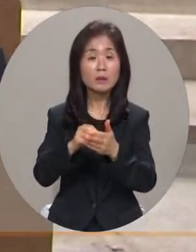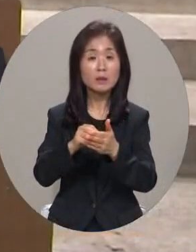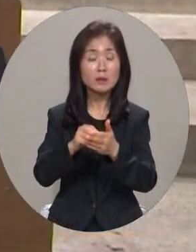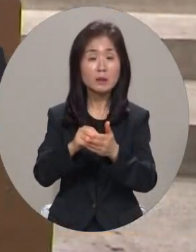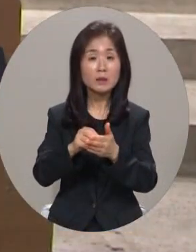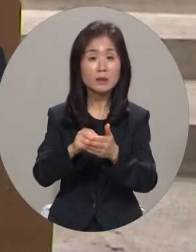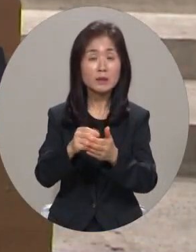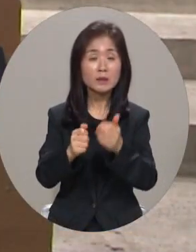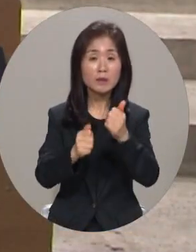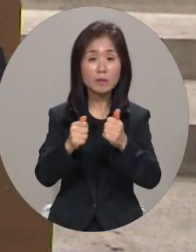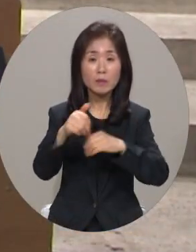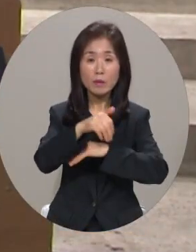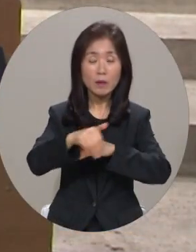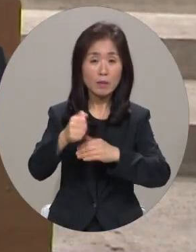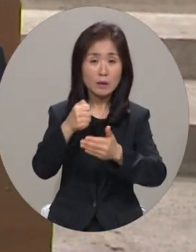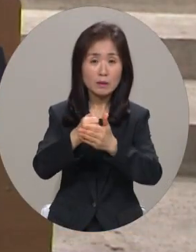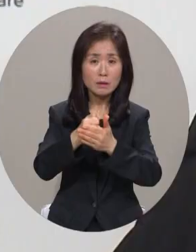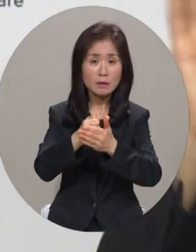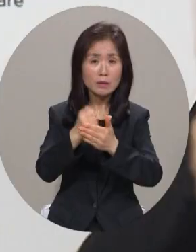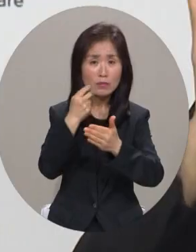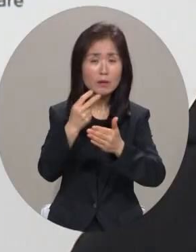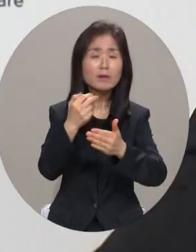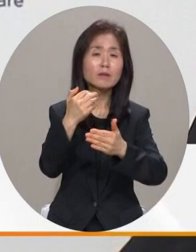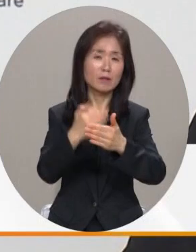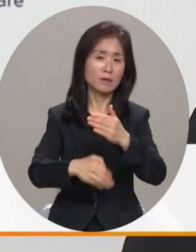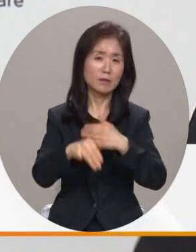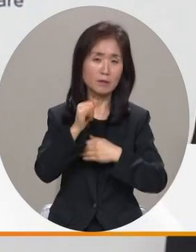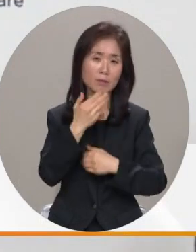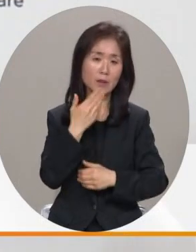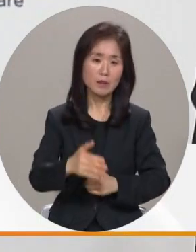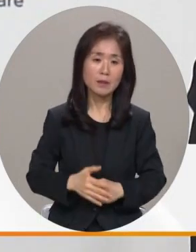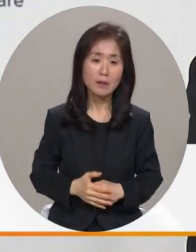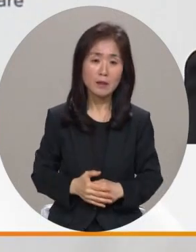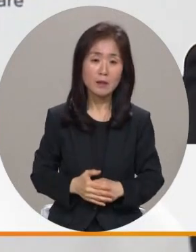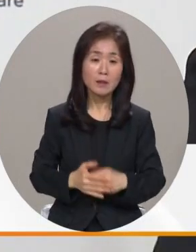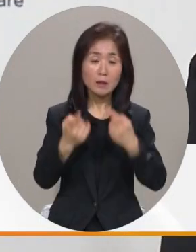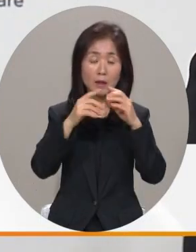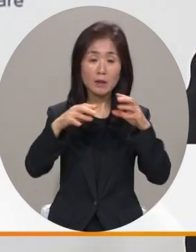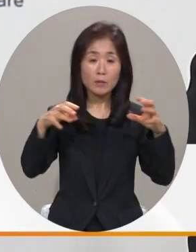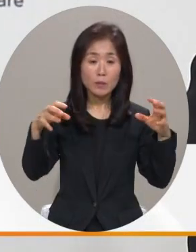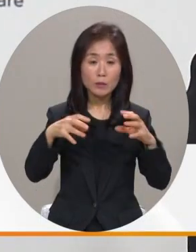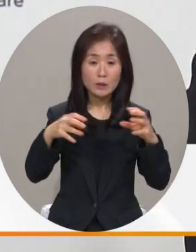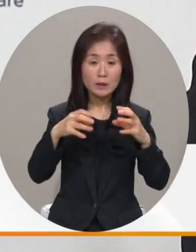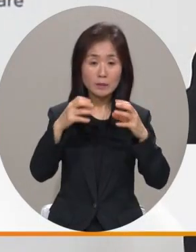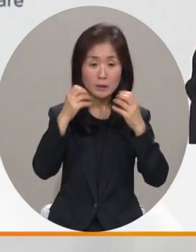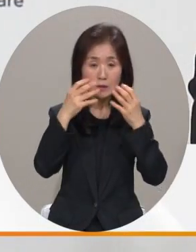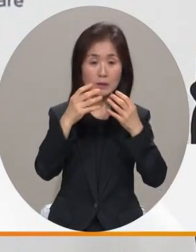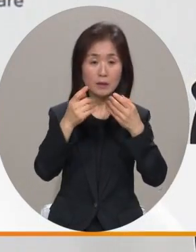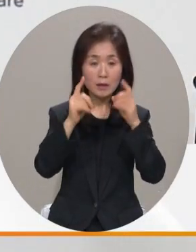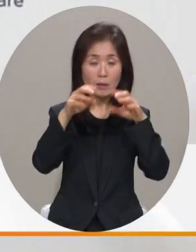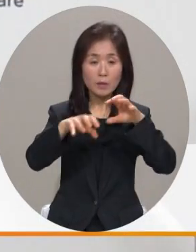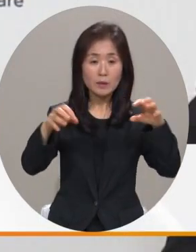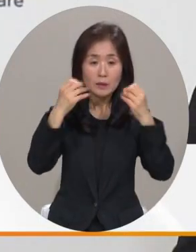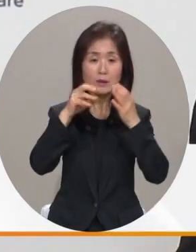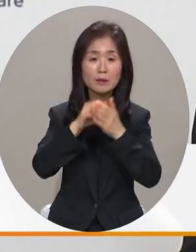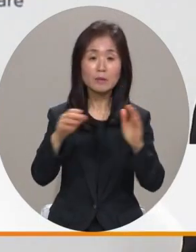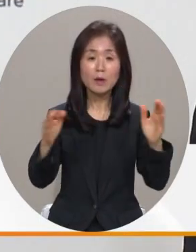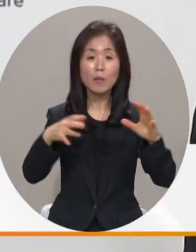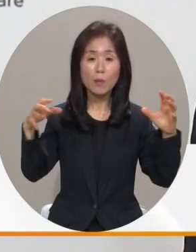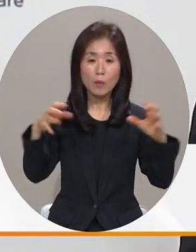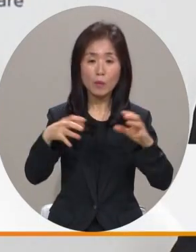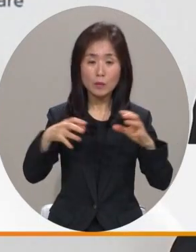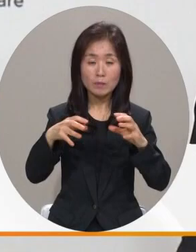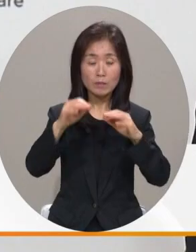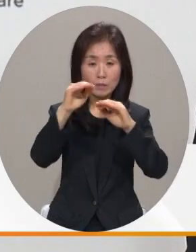가까운 시간이 남아 있습니다 모집 용학이에 그 그 정해지기 전까지는 어쨌든 뭐 물리적으로